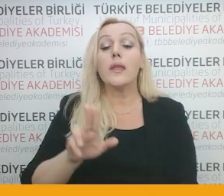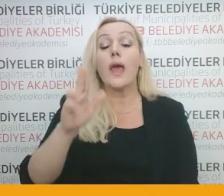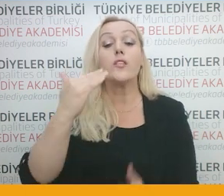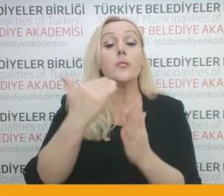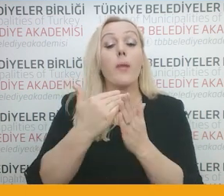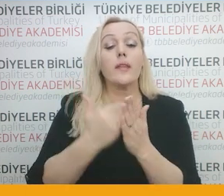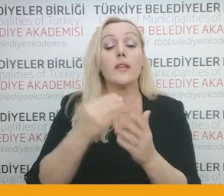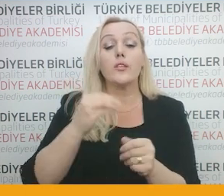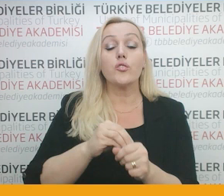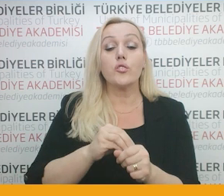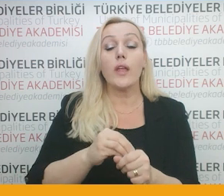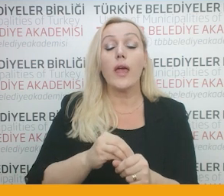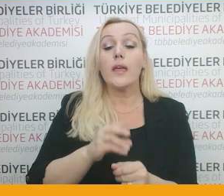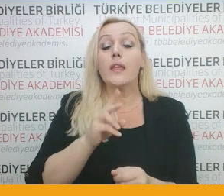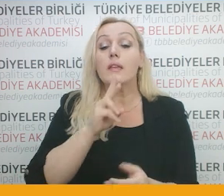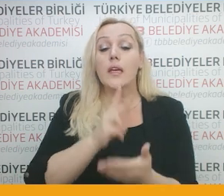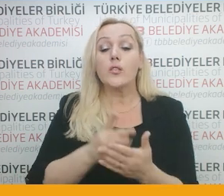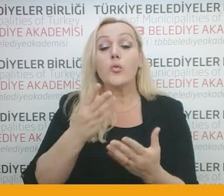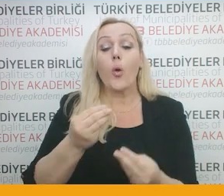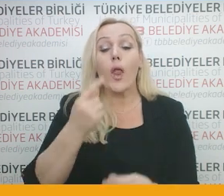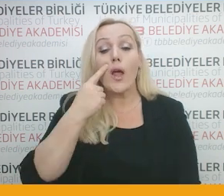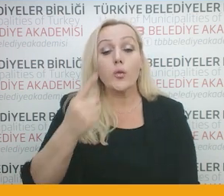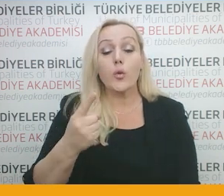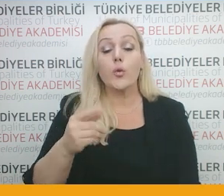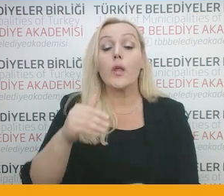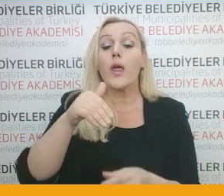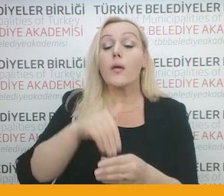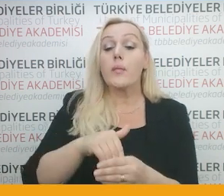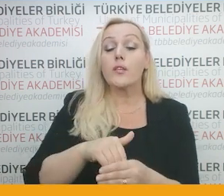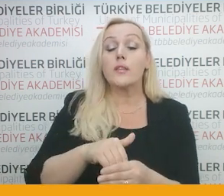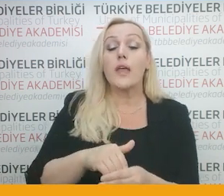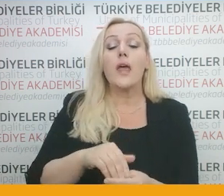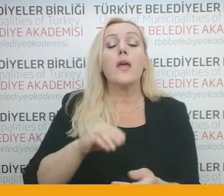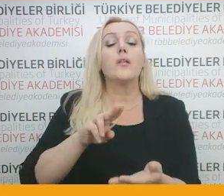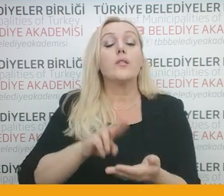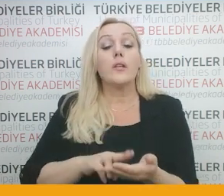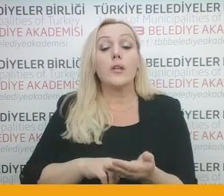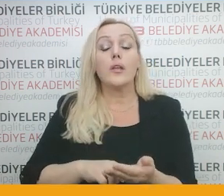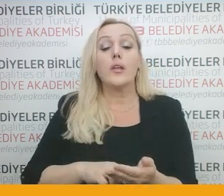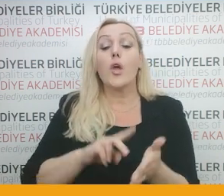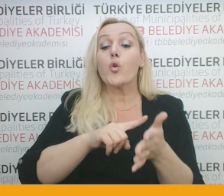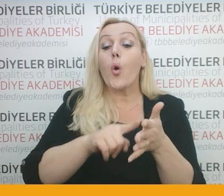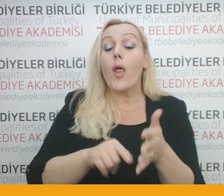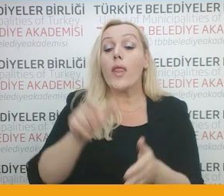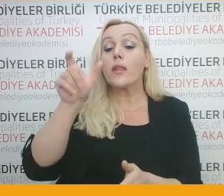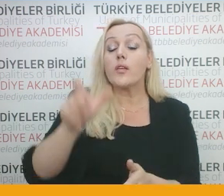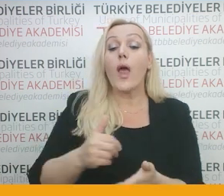maddede net bir şekilde görüyoruz. Meclise sunulmasının şartları. Encümen tarafından görüşülerek üst yöneticiye sunulan